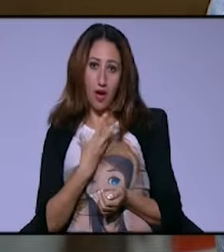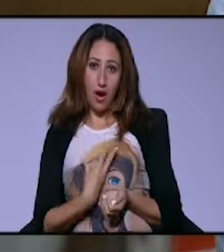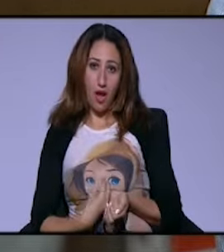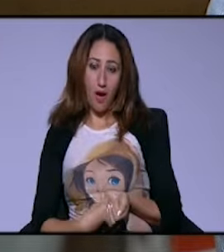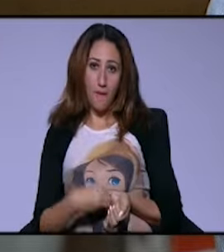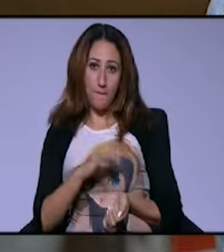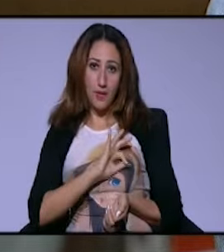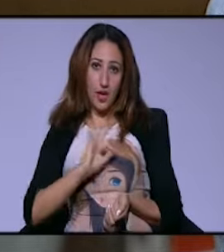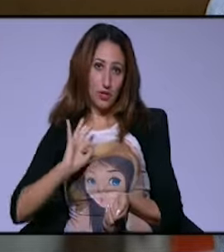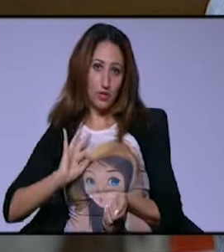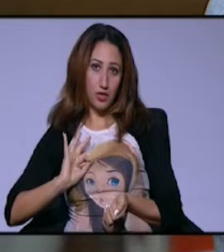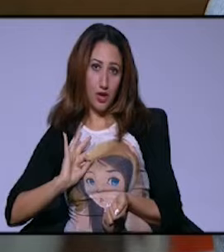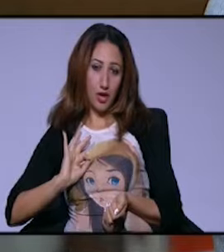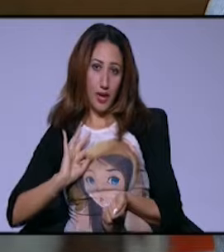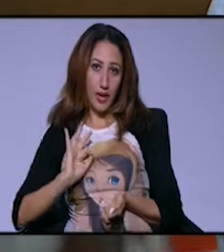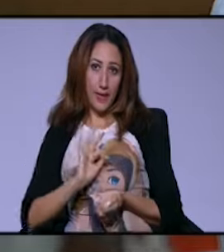الرحمن